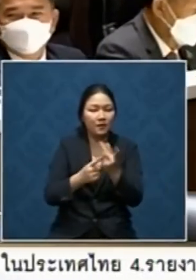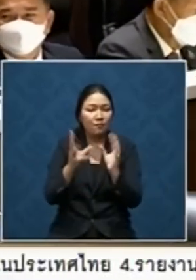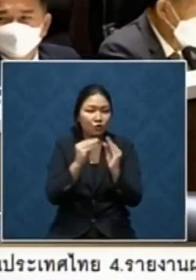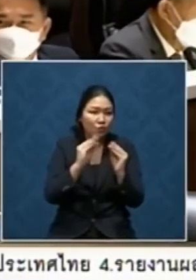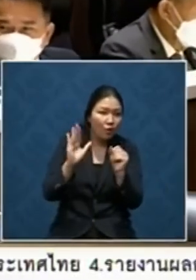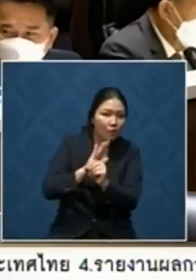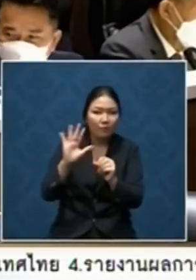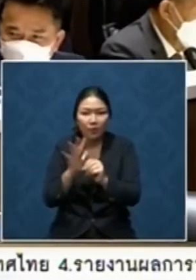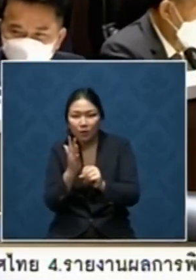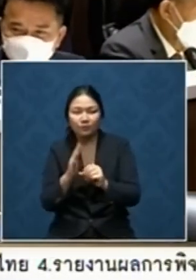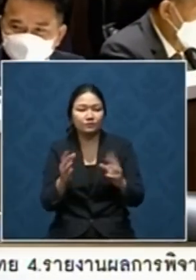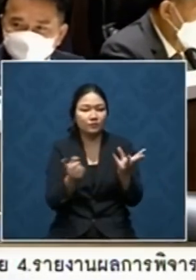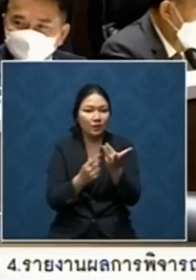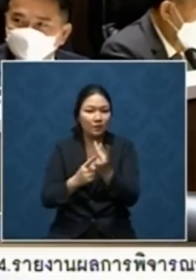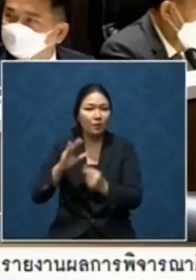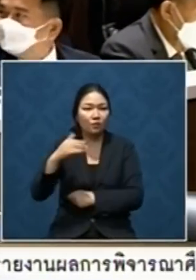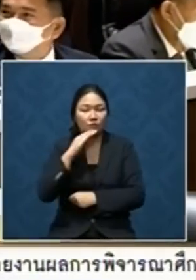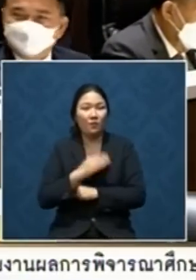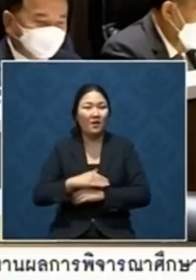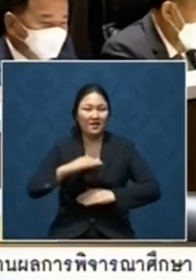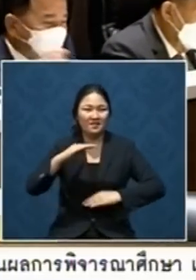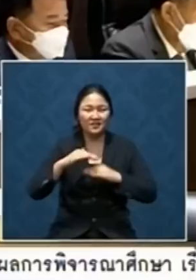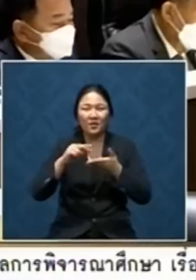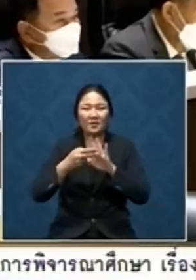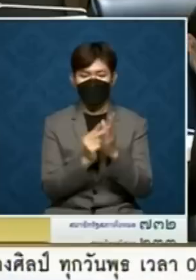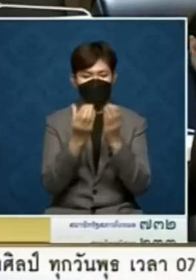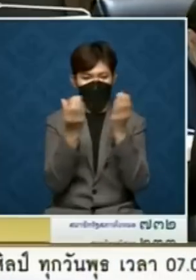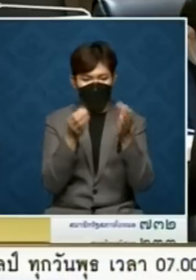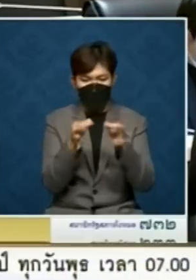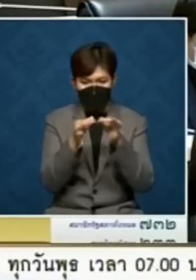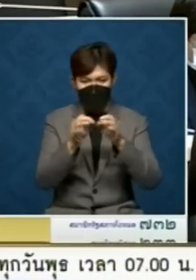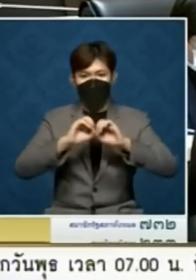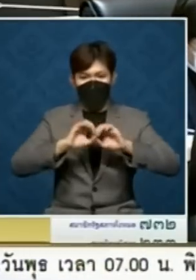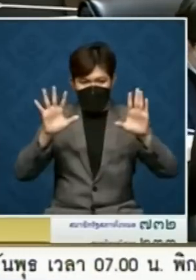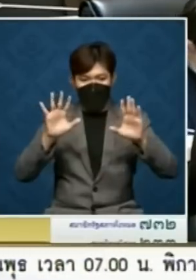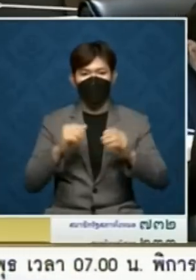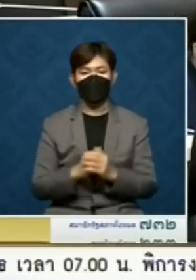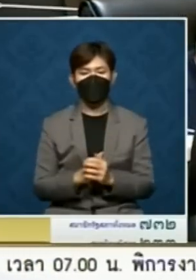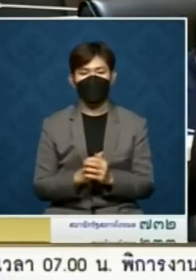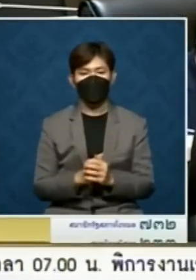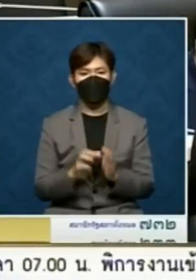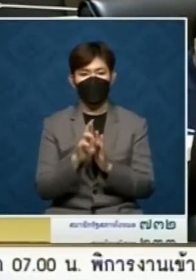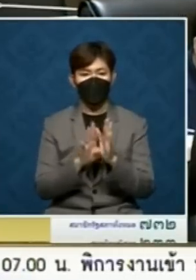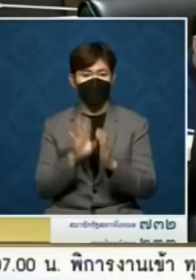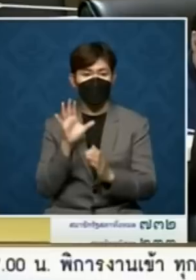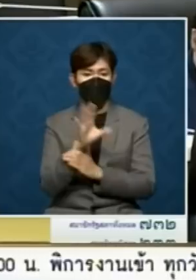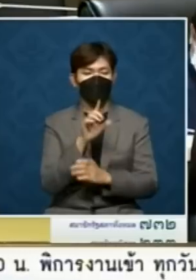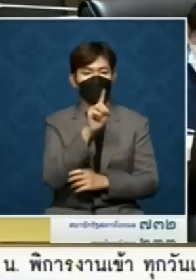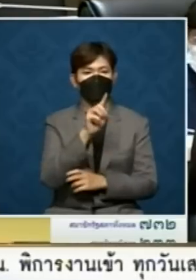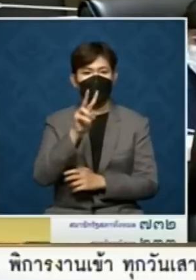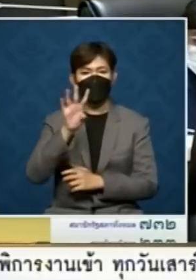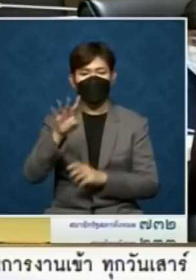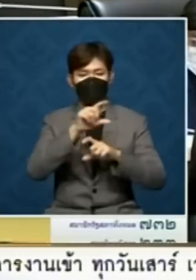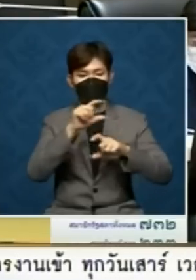ที่ของการเป็นผู้แทน ก็คุณไปวันอื่นก็ได้ไงใช่ไหมคุณไปเสาร์อาทิตย์จันทร์อังคารก็ได้ดังนั้นนะ